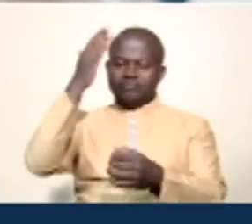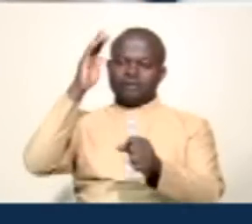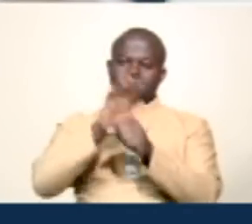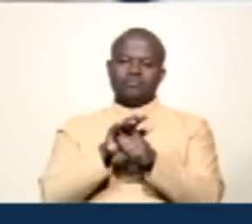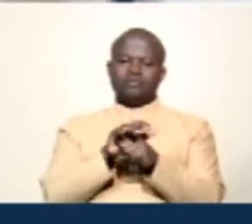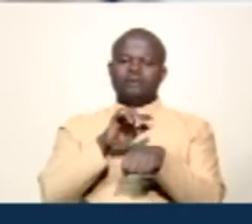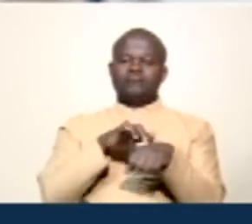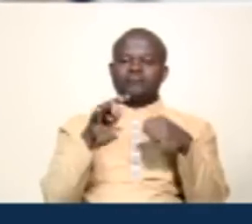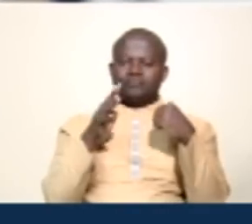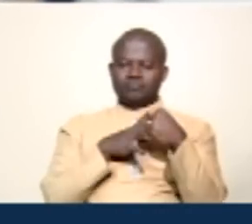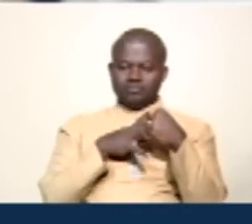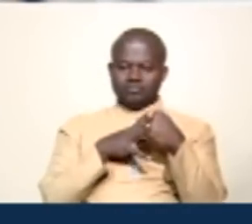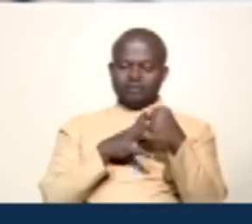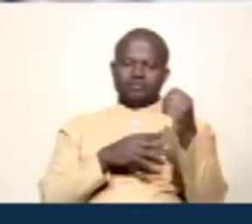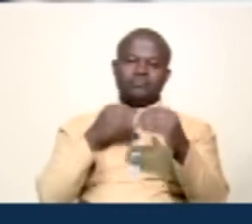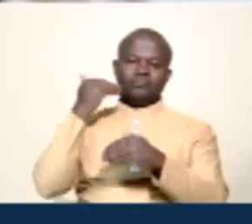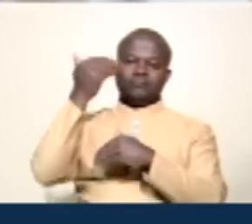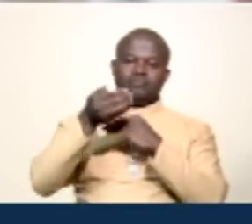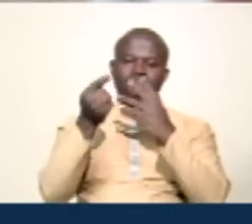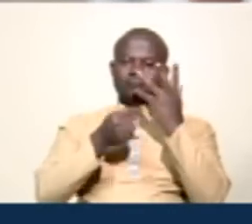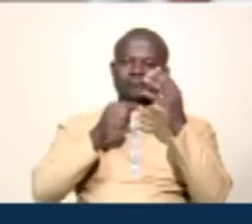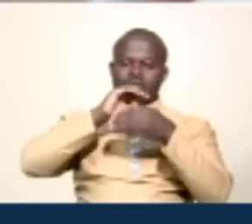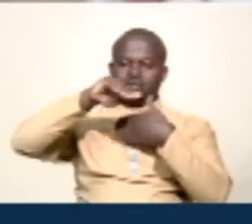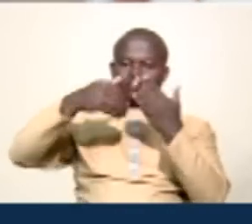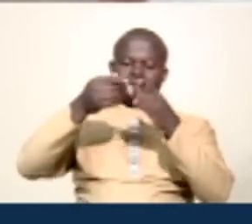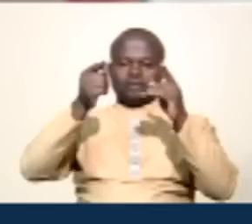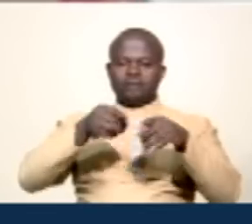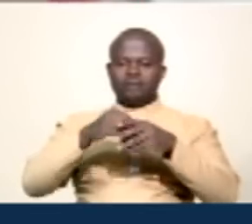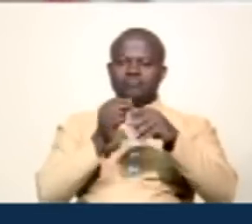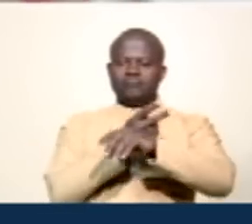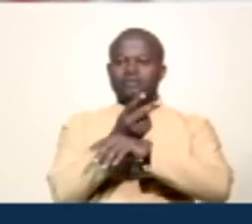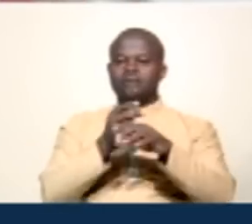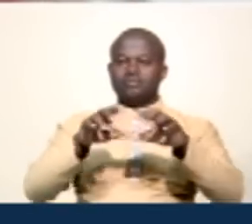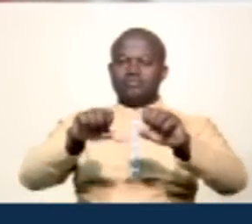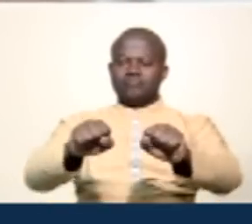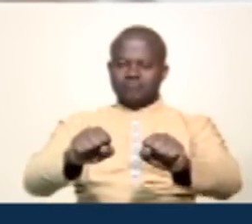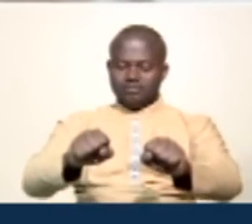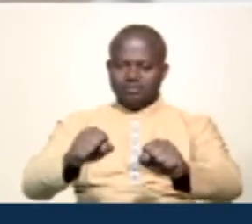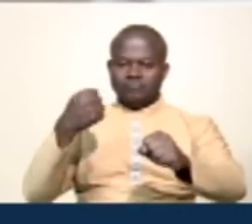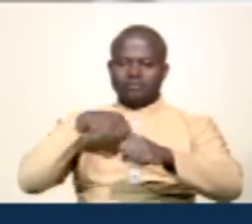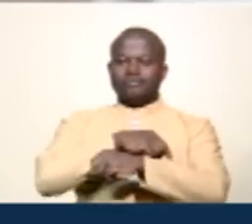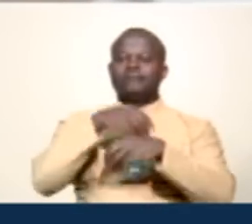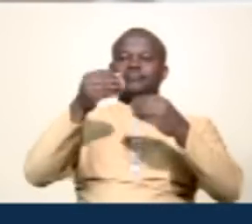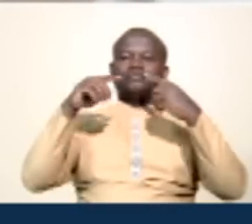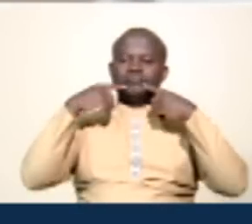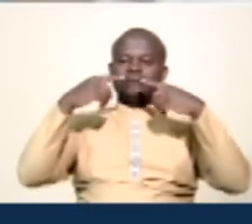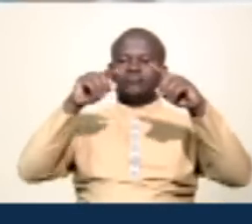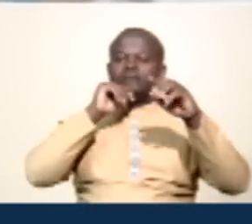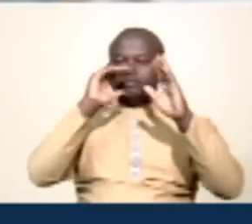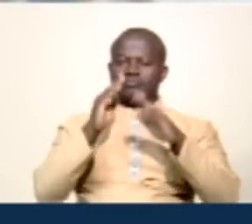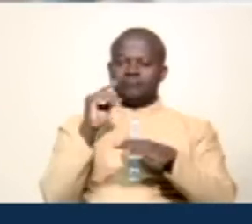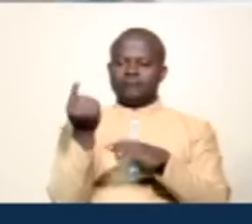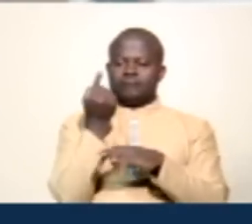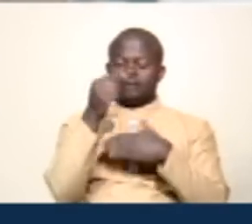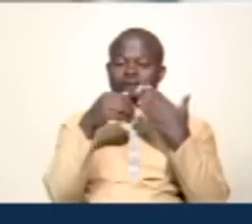ya 9:00, noneho ibije mu isoko muri ayo masaha bakabifata. Twatanze itangazo kandi ko nta muntu